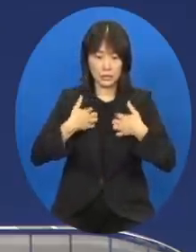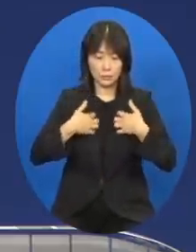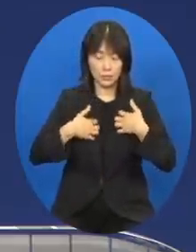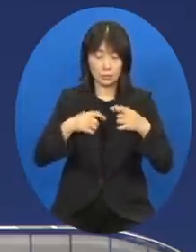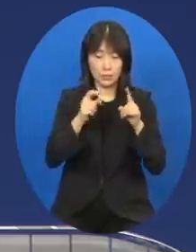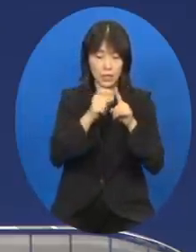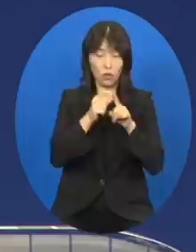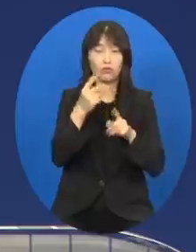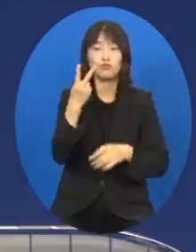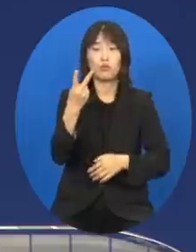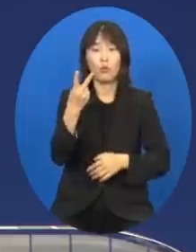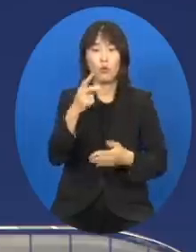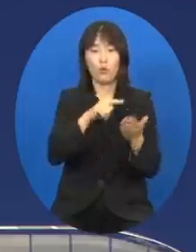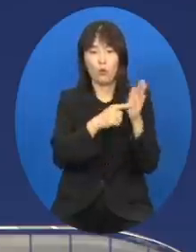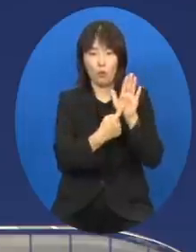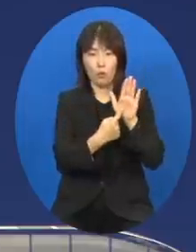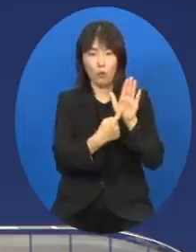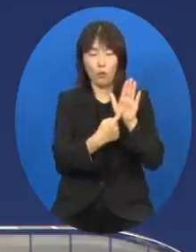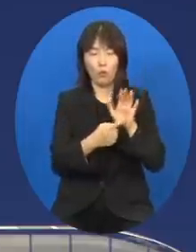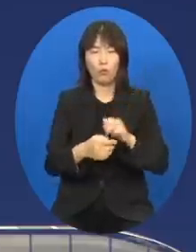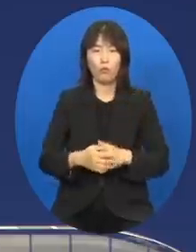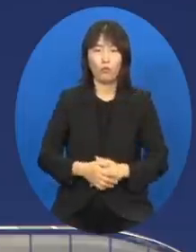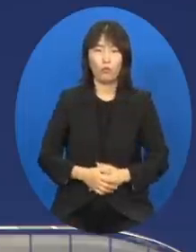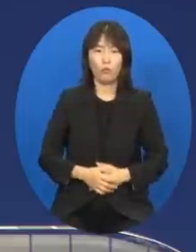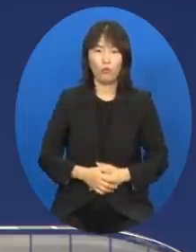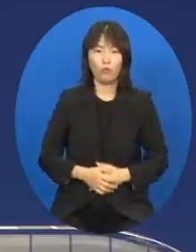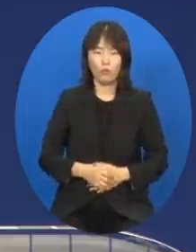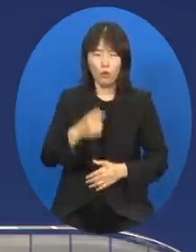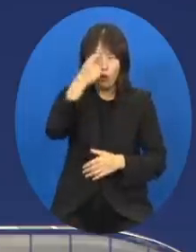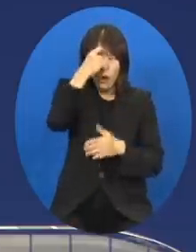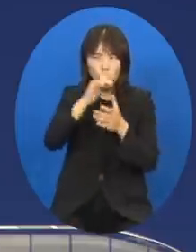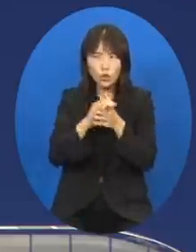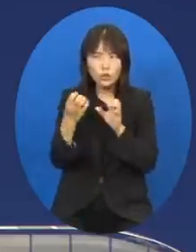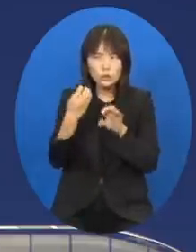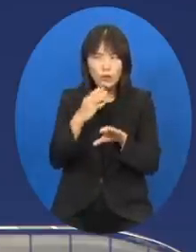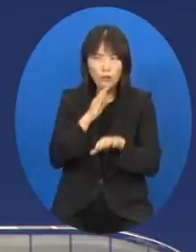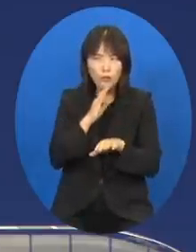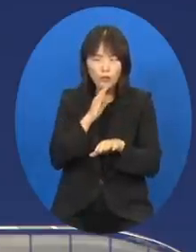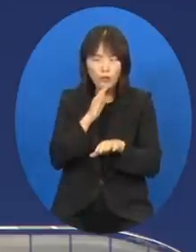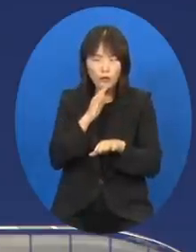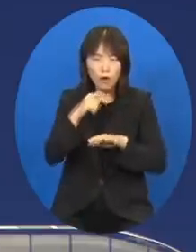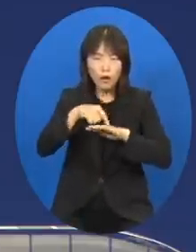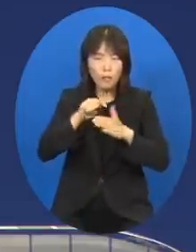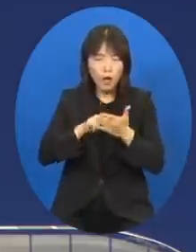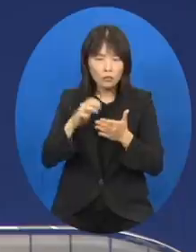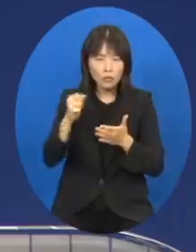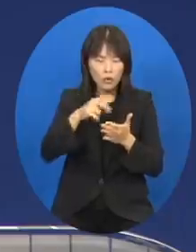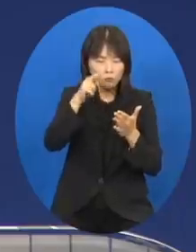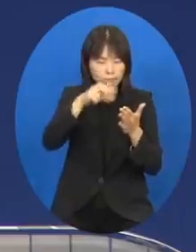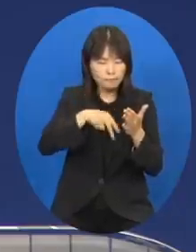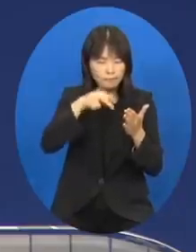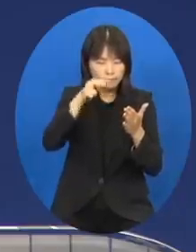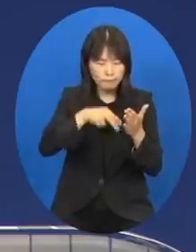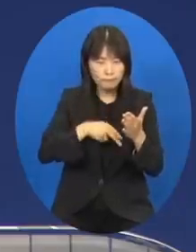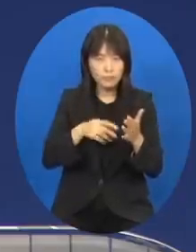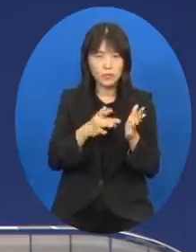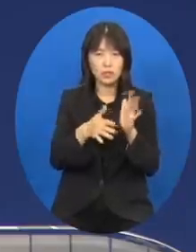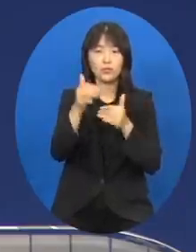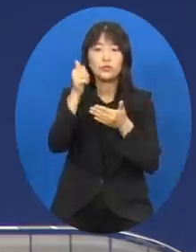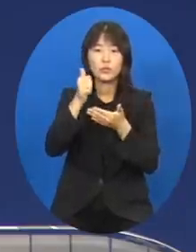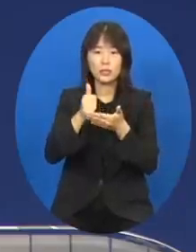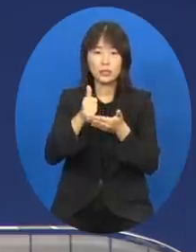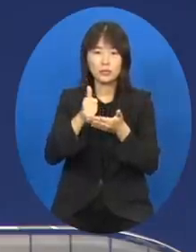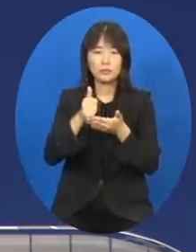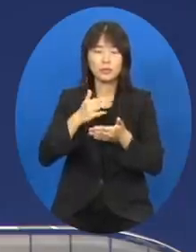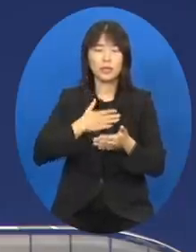것이 아닙니까? 아니 이게 기도응답인가 하는 마음으로 읽어보았습니다. 예수님께서